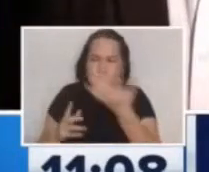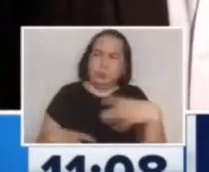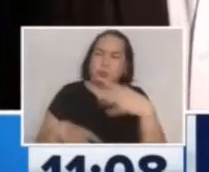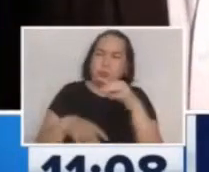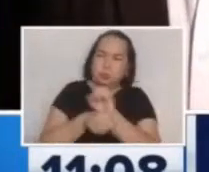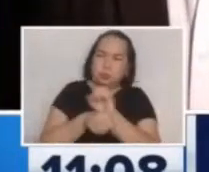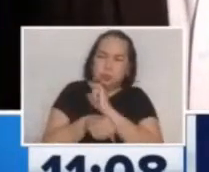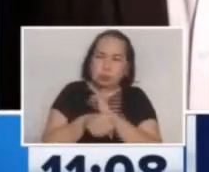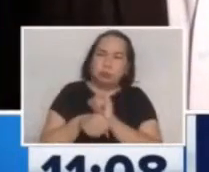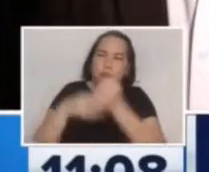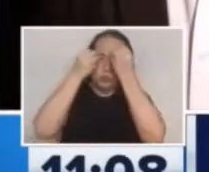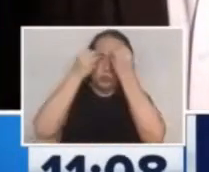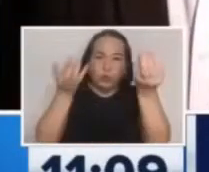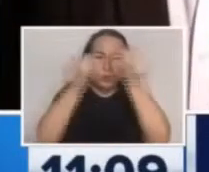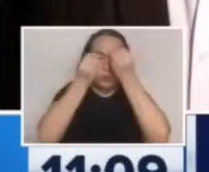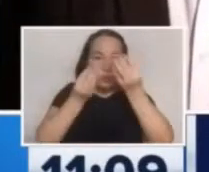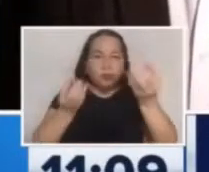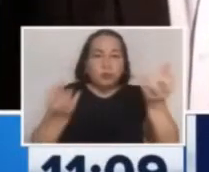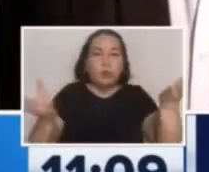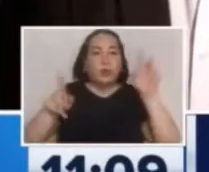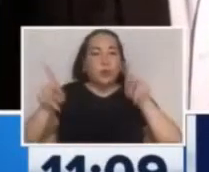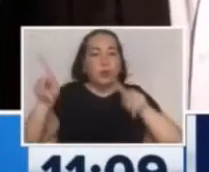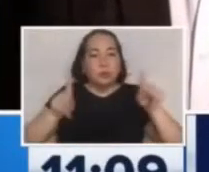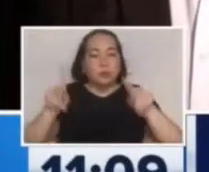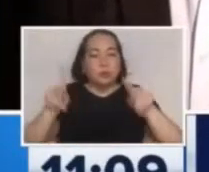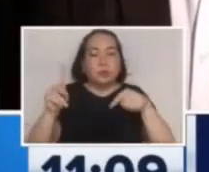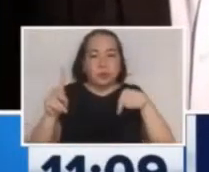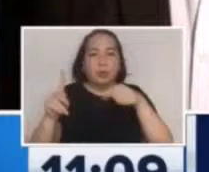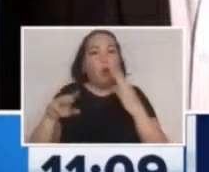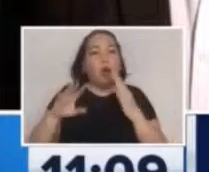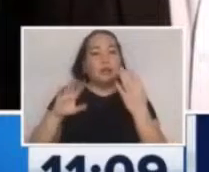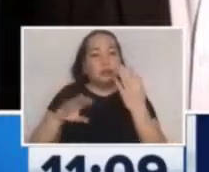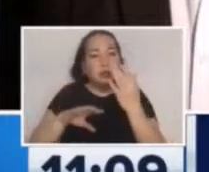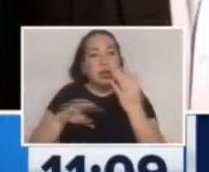talaga ang balik eskwela ng mga estudyante.